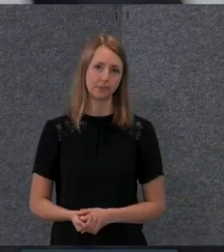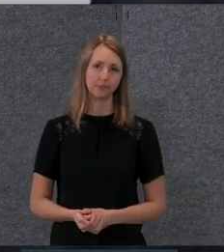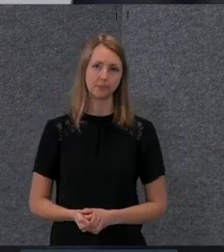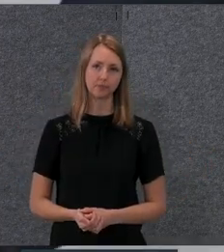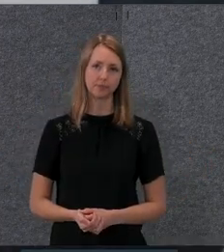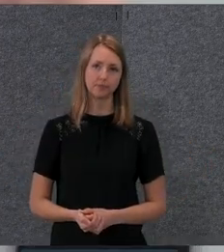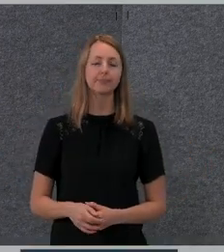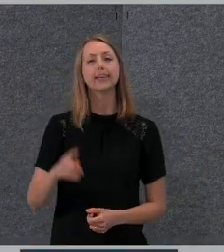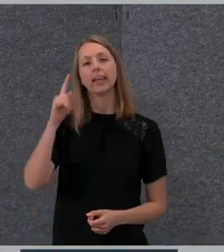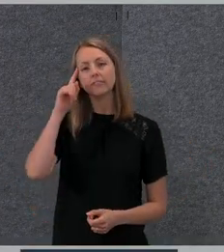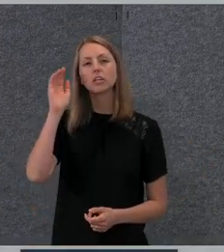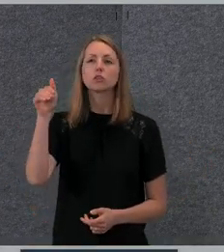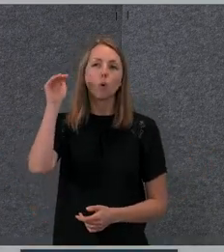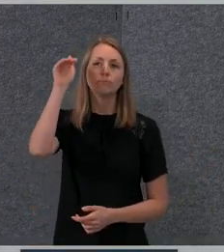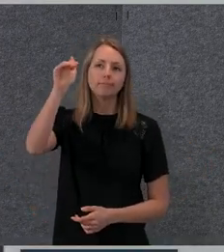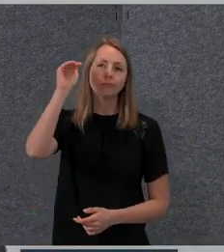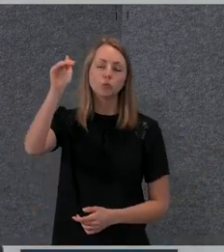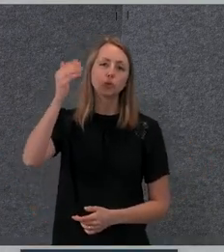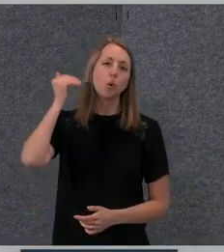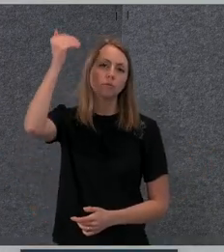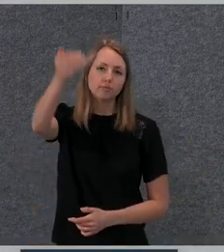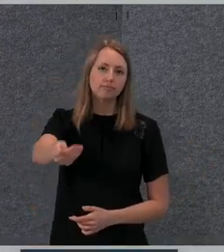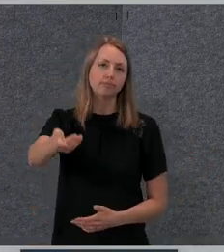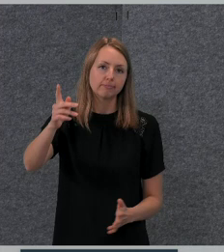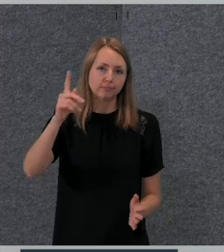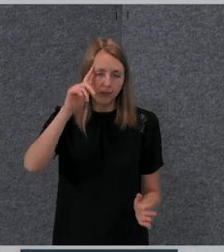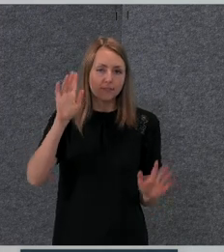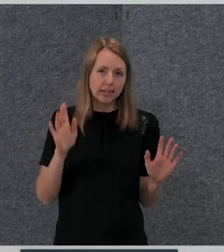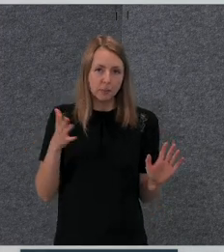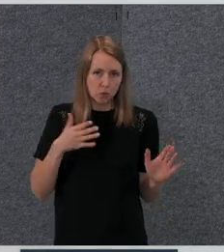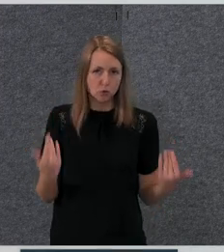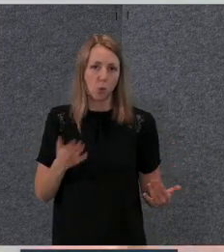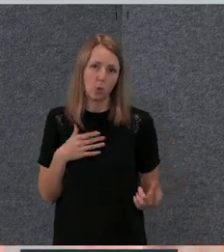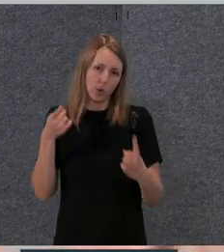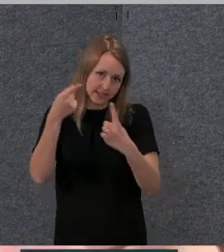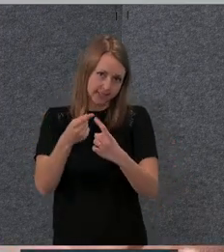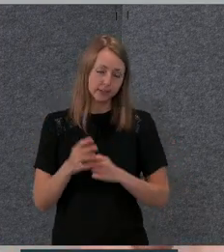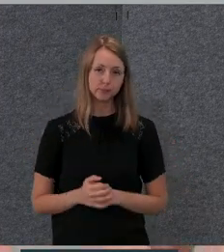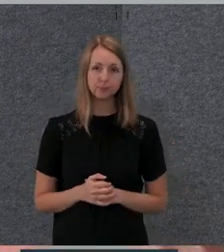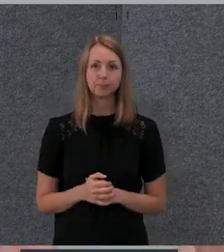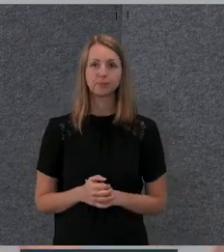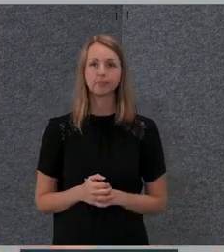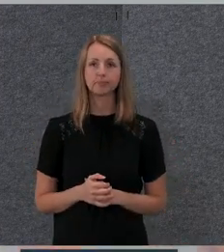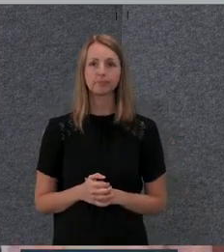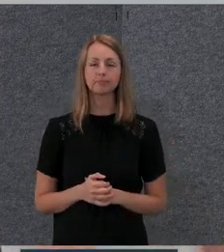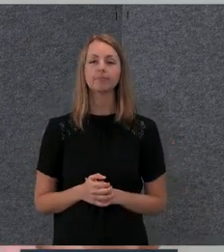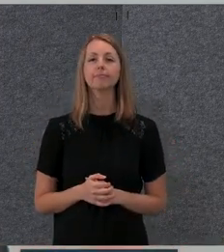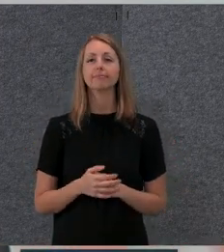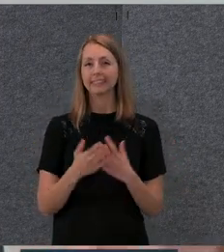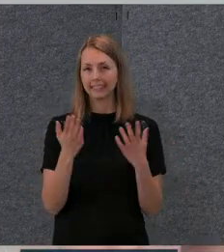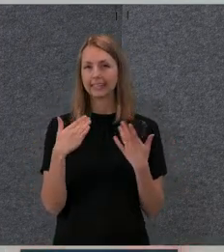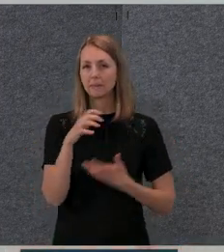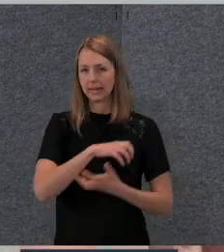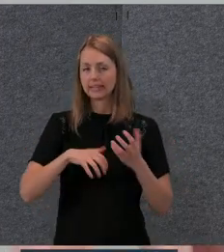nun sehr weit hinterm Horizont zu liegen scheint. Mit Klimakrise verbunden ist der immer